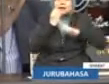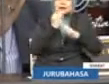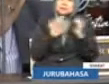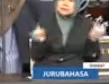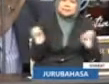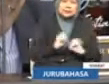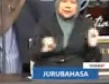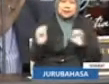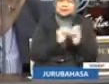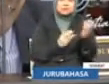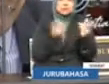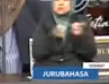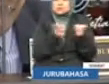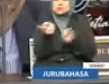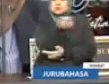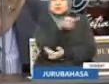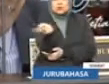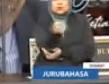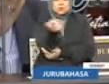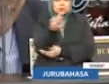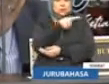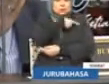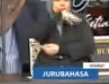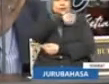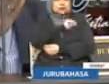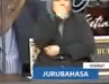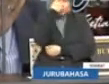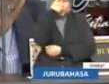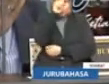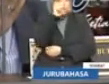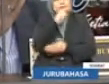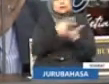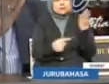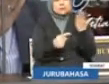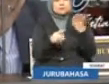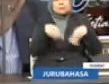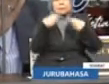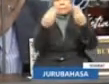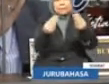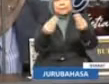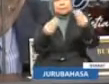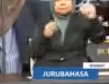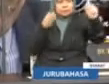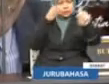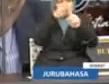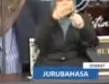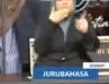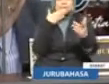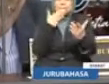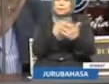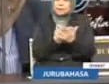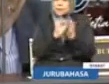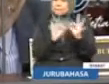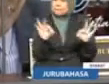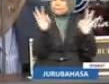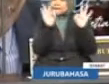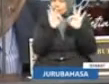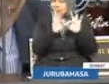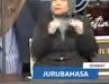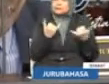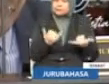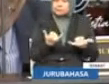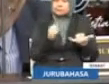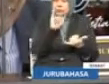Kenapa dia tidak ada usai oleh kedua Kementerian untuk memberi satu hal 7 yang baik yang berusaha